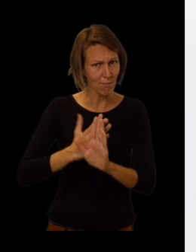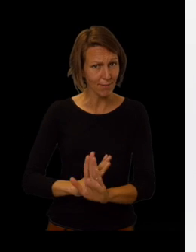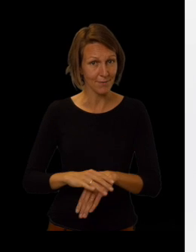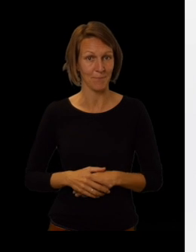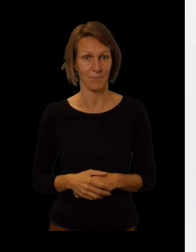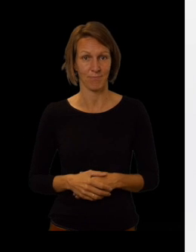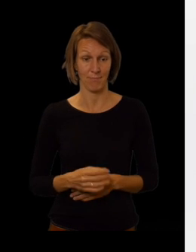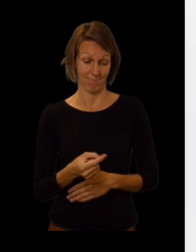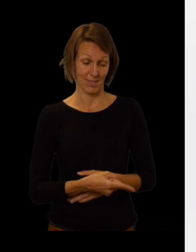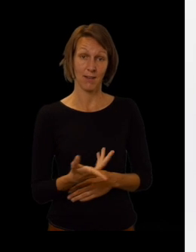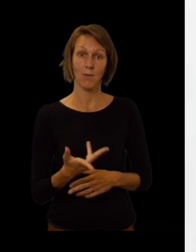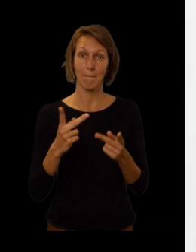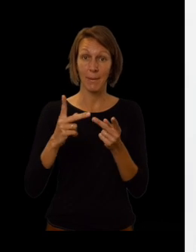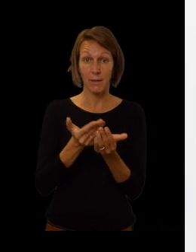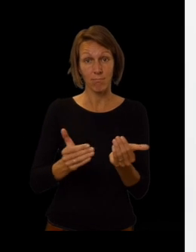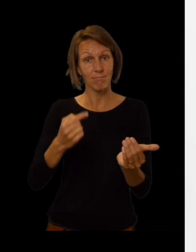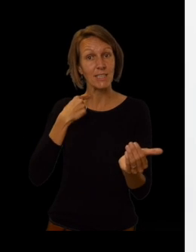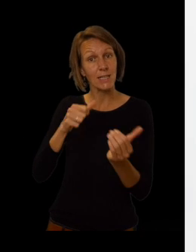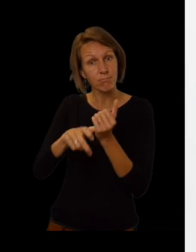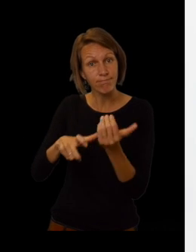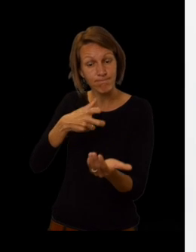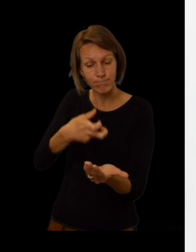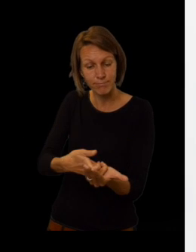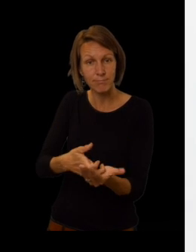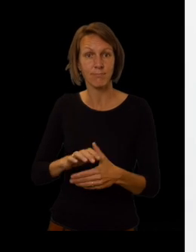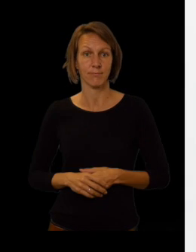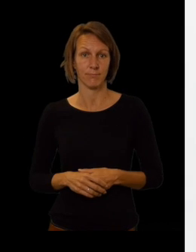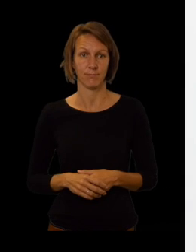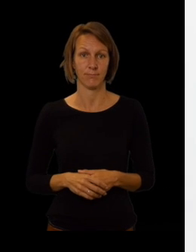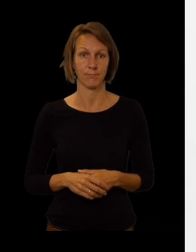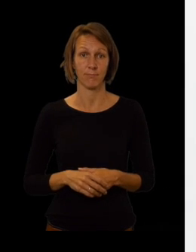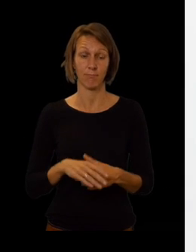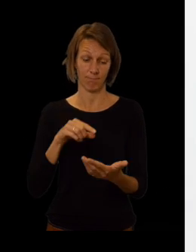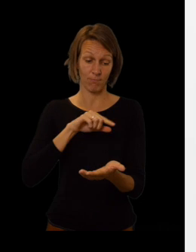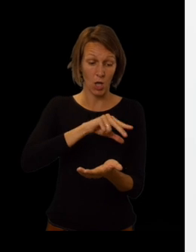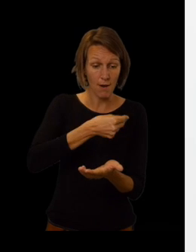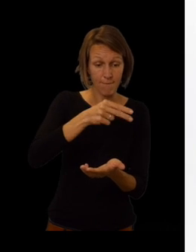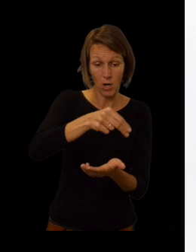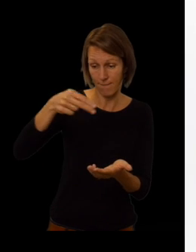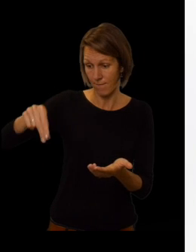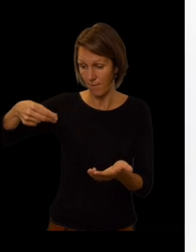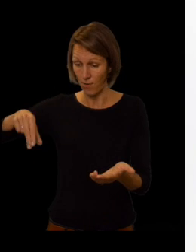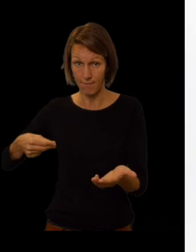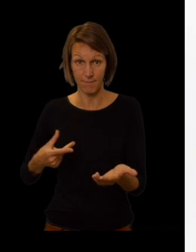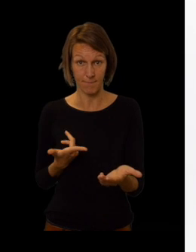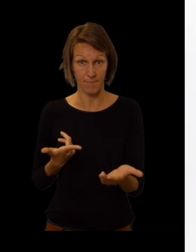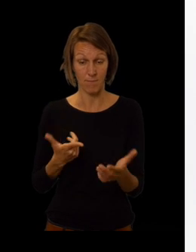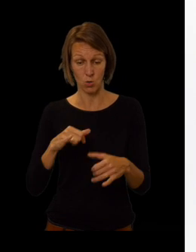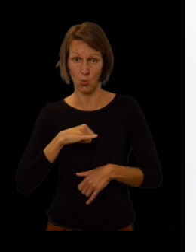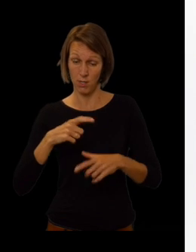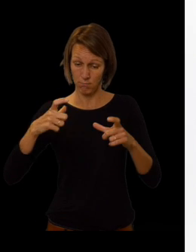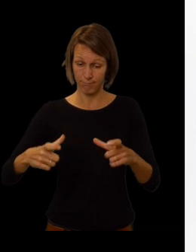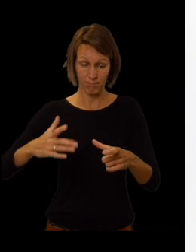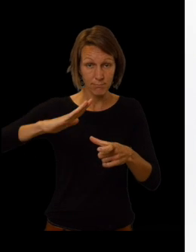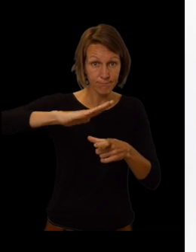c'est la feuille de recueil des sels. Du caca, quoi. Retirez les languettes sur les autocollants, puis vous collez la feuille sur